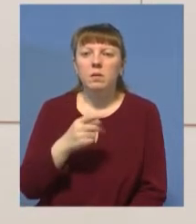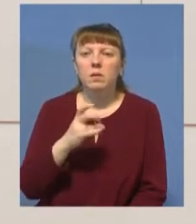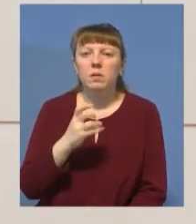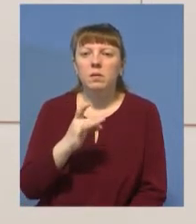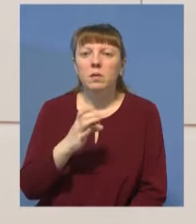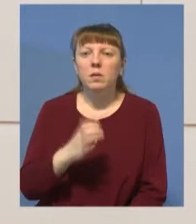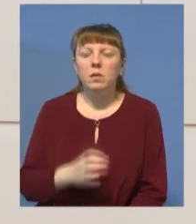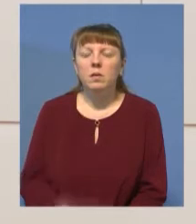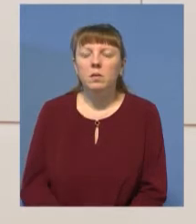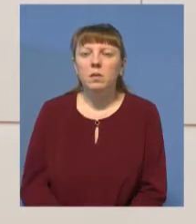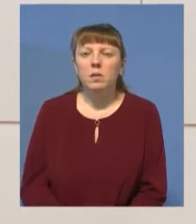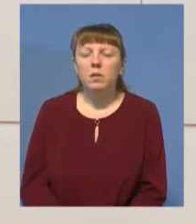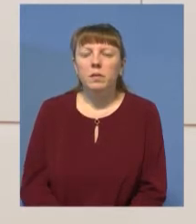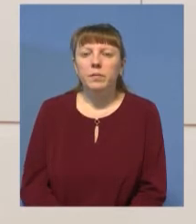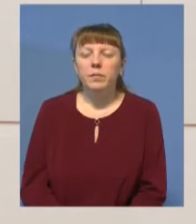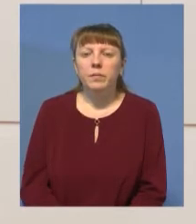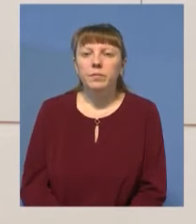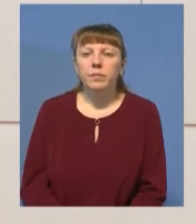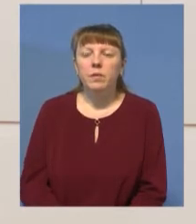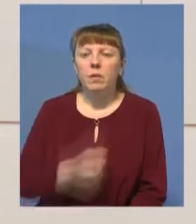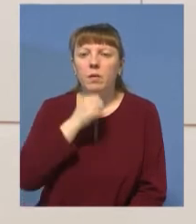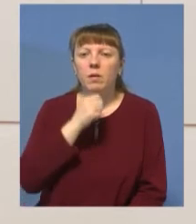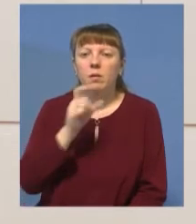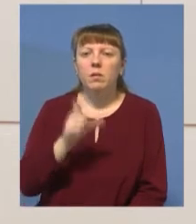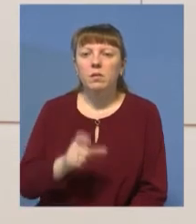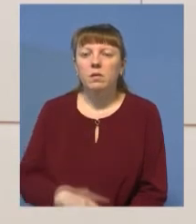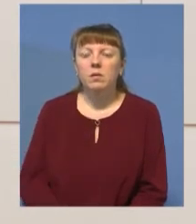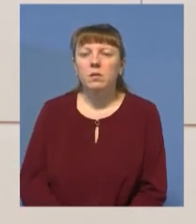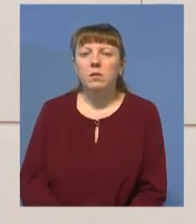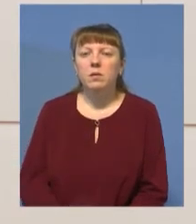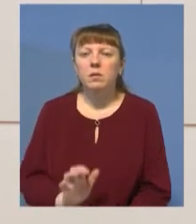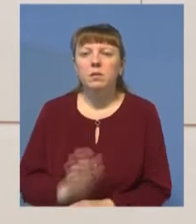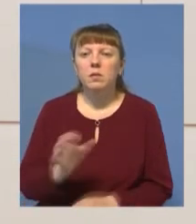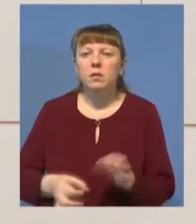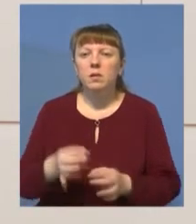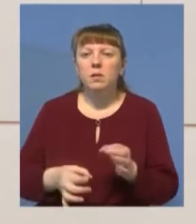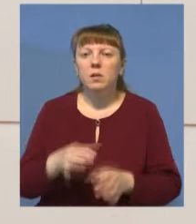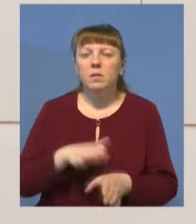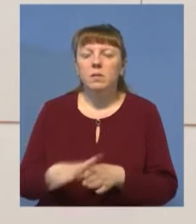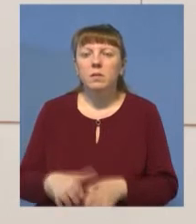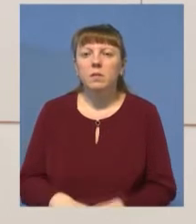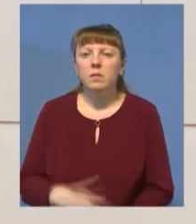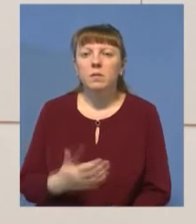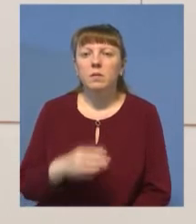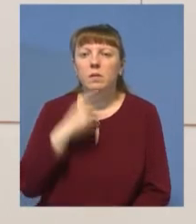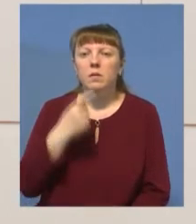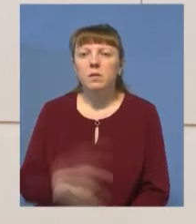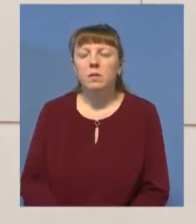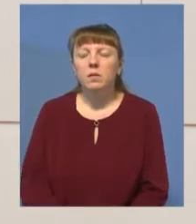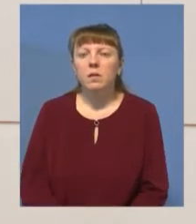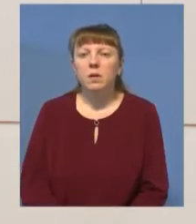Wildberries, по данной категории дел при направлении судебного акта для исполнения на территорию Российской